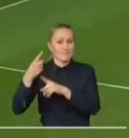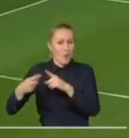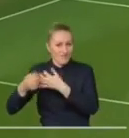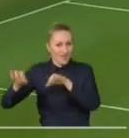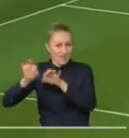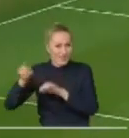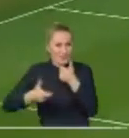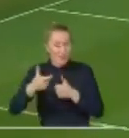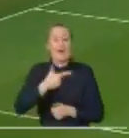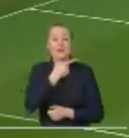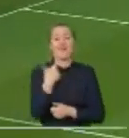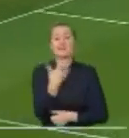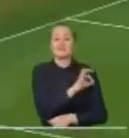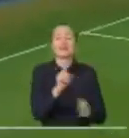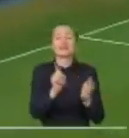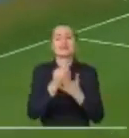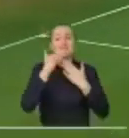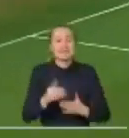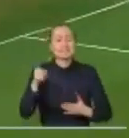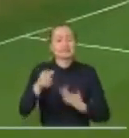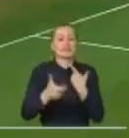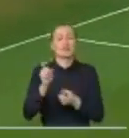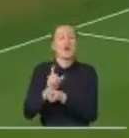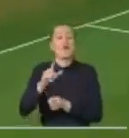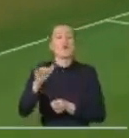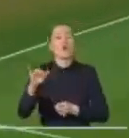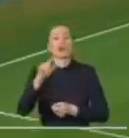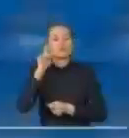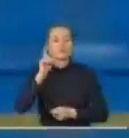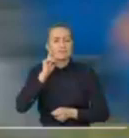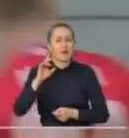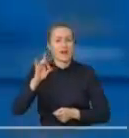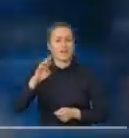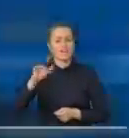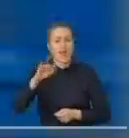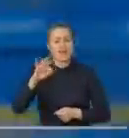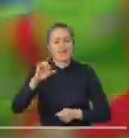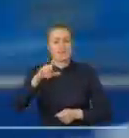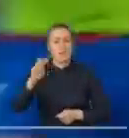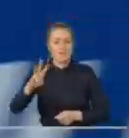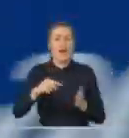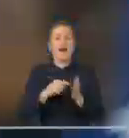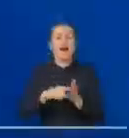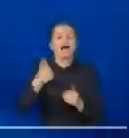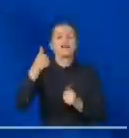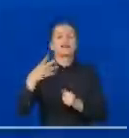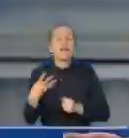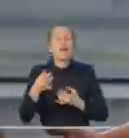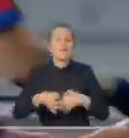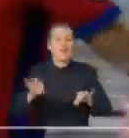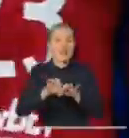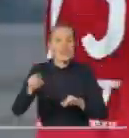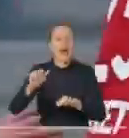Ekstraklasy wygrała 2-0 dzięki golom Andrzeja Niewulisa i Łotysza Władysławsa Gutkowskisa. W innym ćwierćfinale Arka Gdynia pokonała na wyjeździe